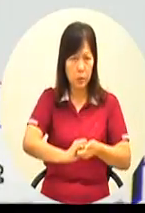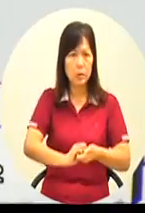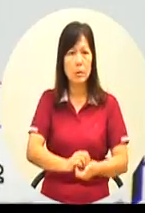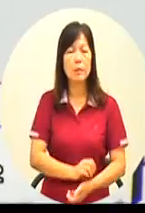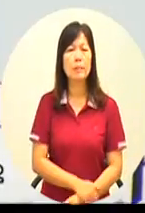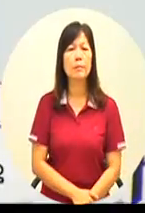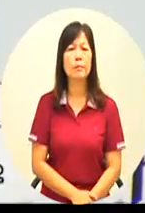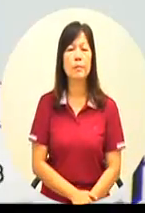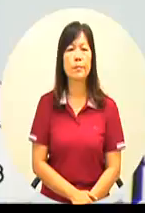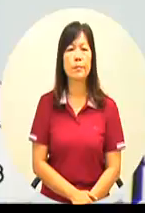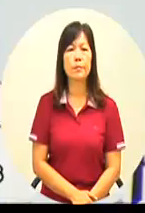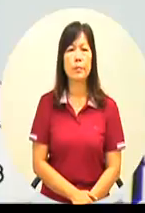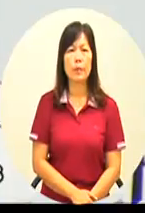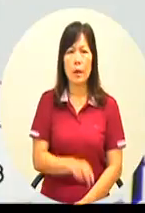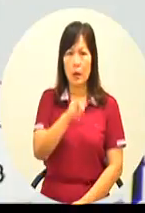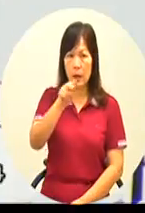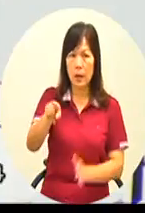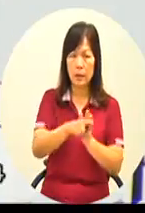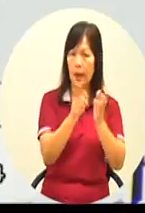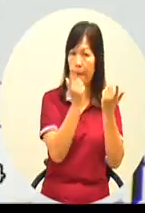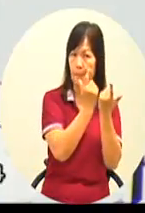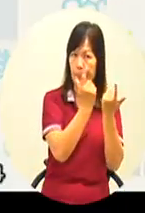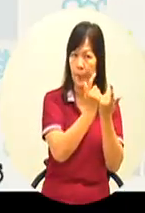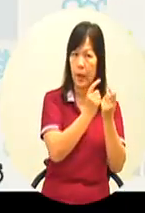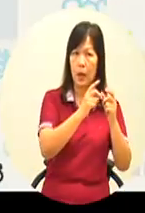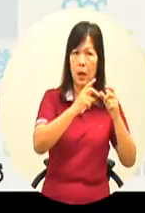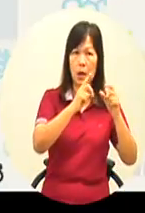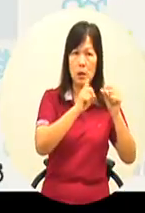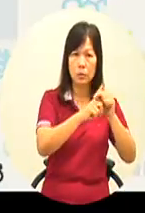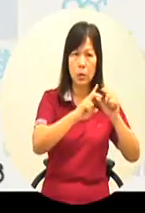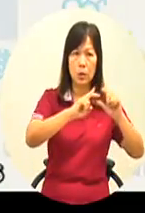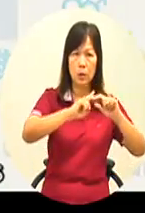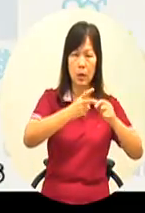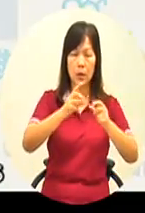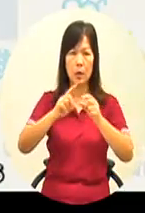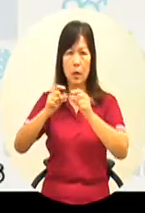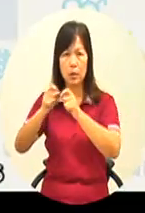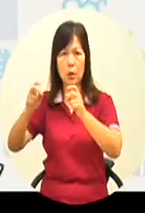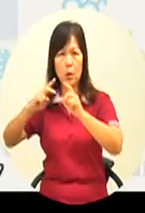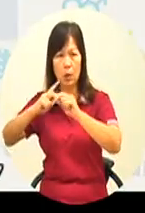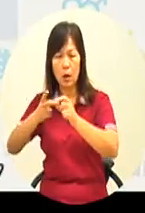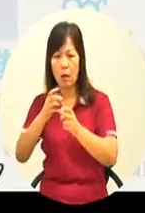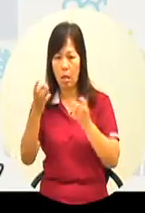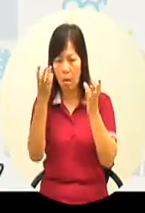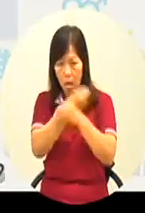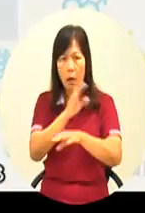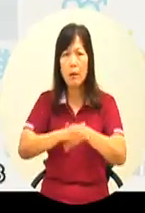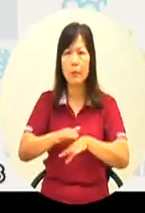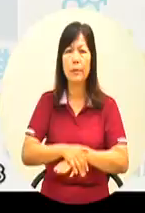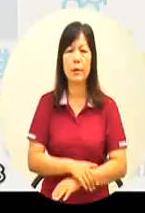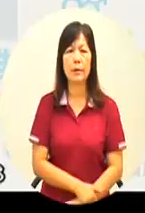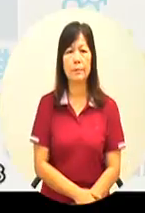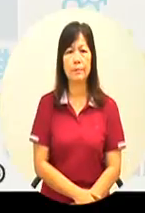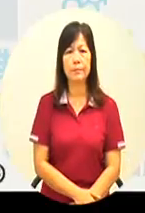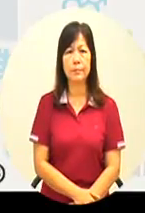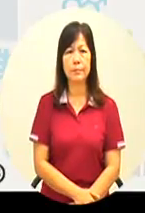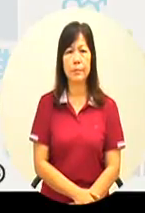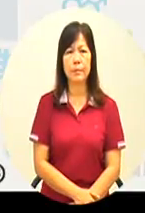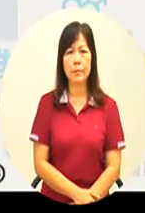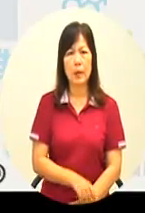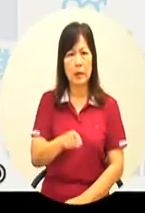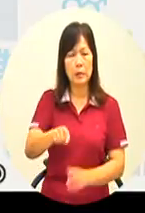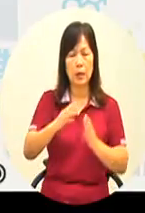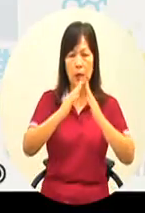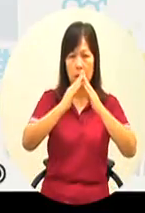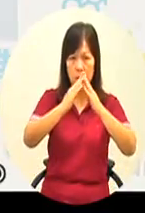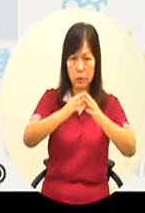来看这个，好，这是台北中和永和，有时候傻傻会分不清楚。好，这个是没有在都市